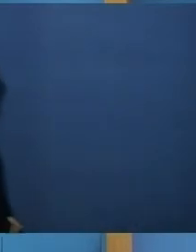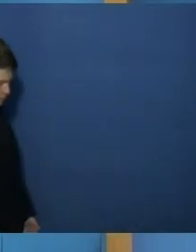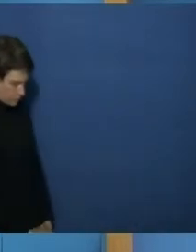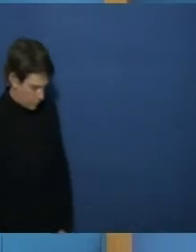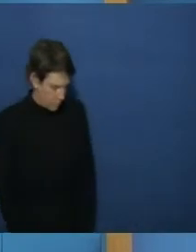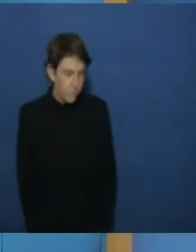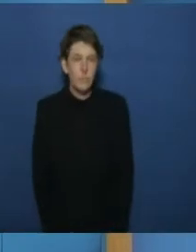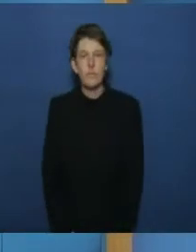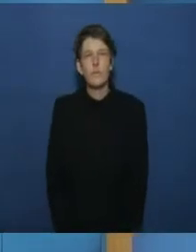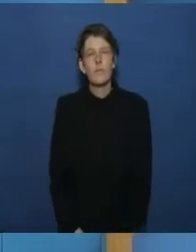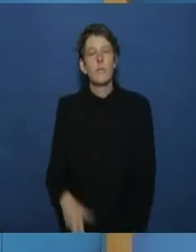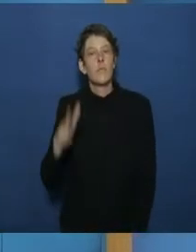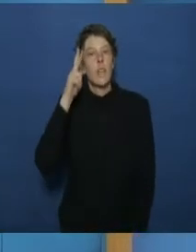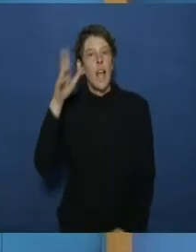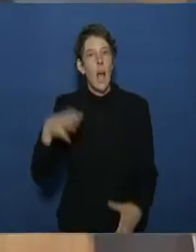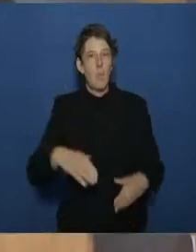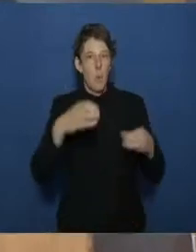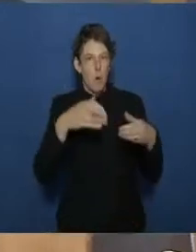Herr Burger, die